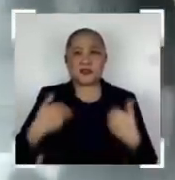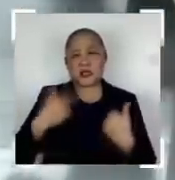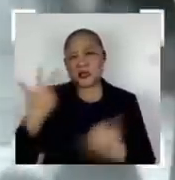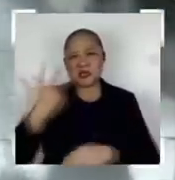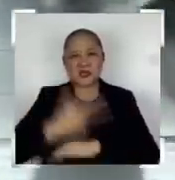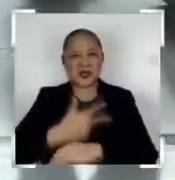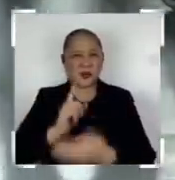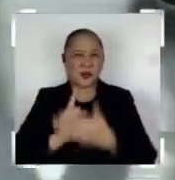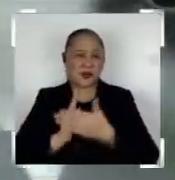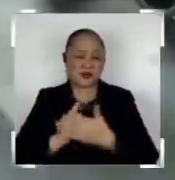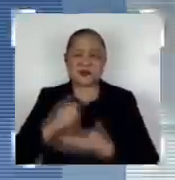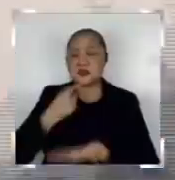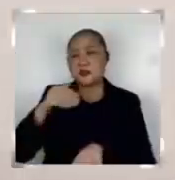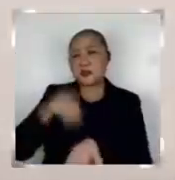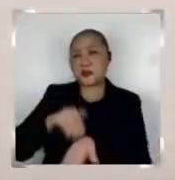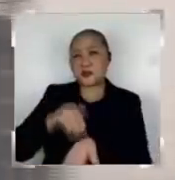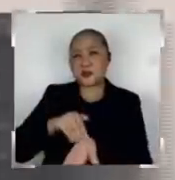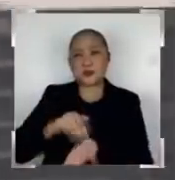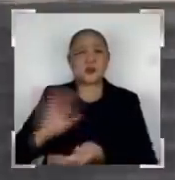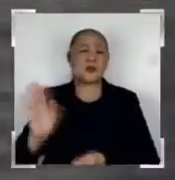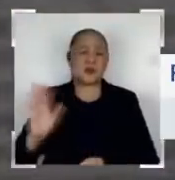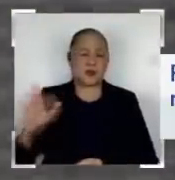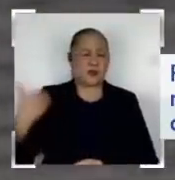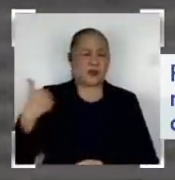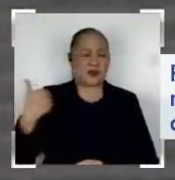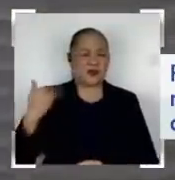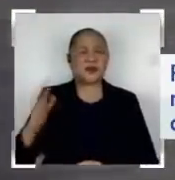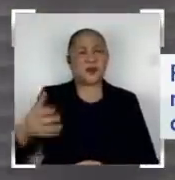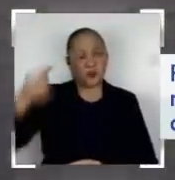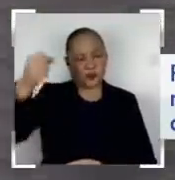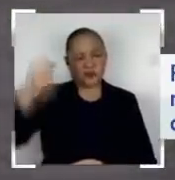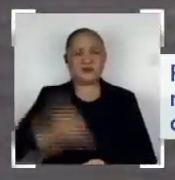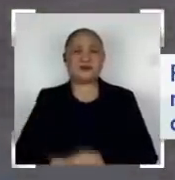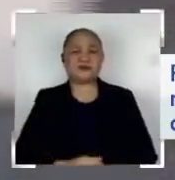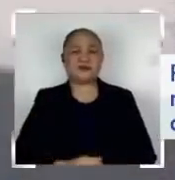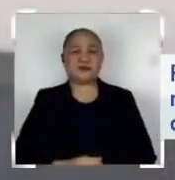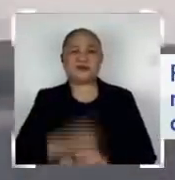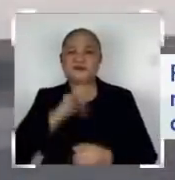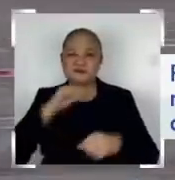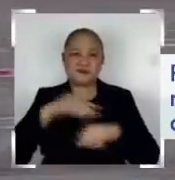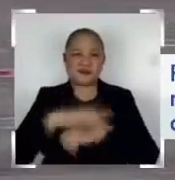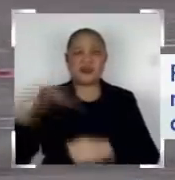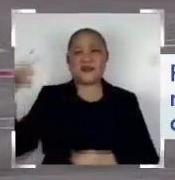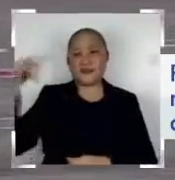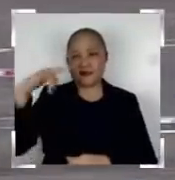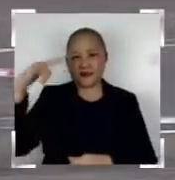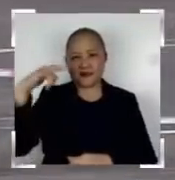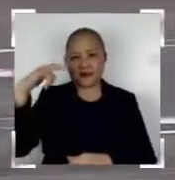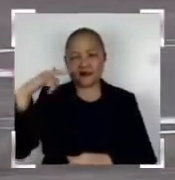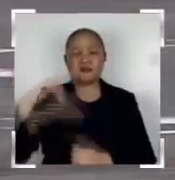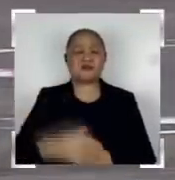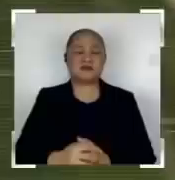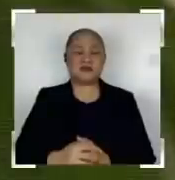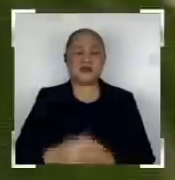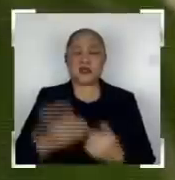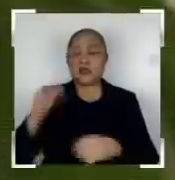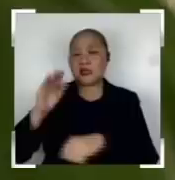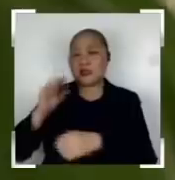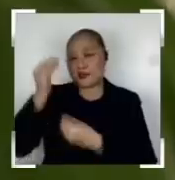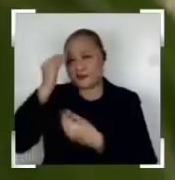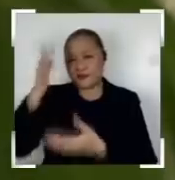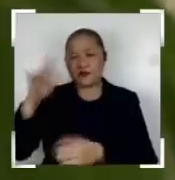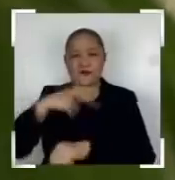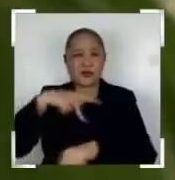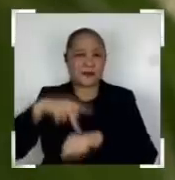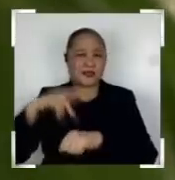said, huwag na muna. Apektado rin ang flights ng mga airline. Abiso ng Philippine Airlines, para sa